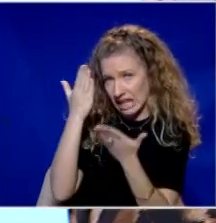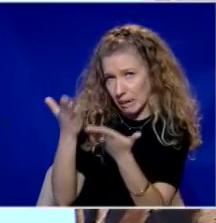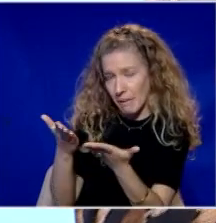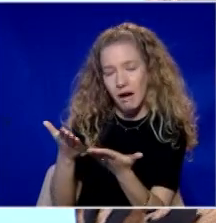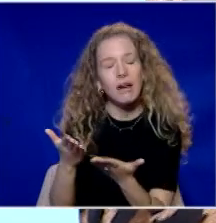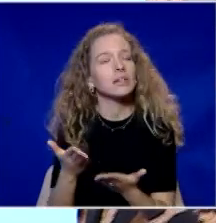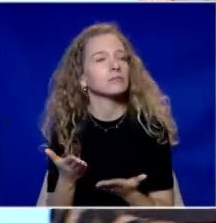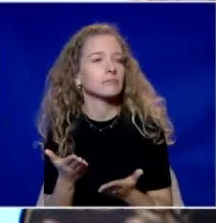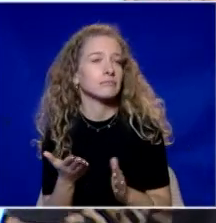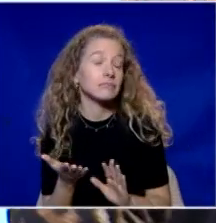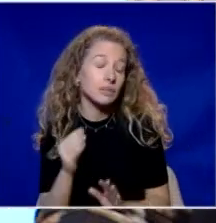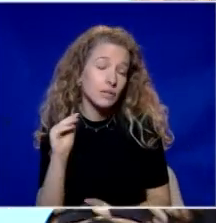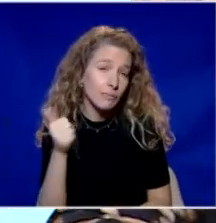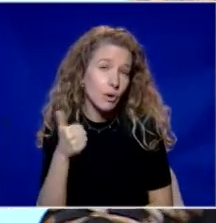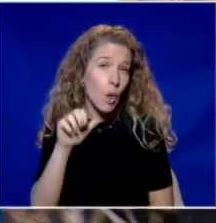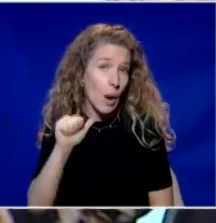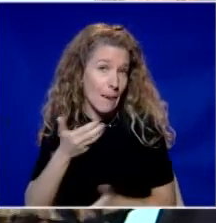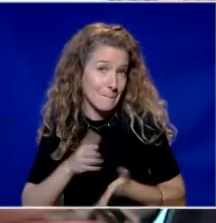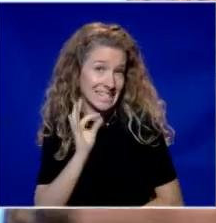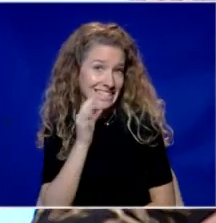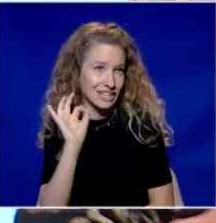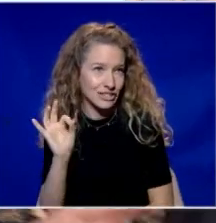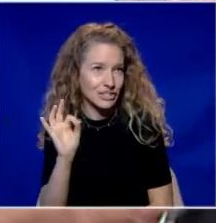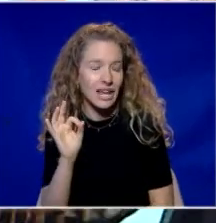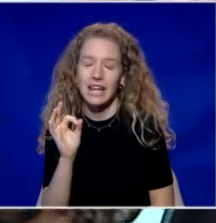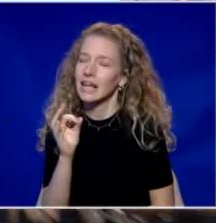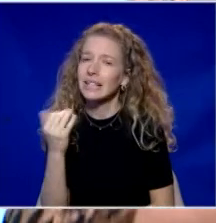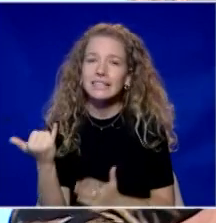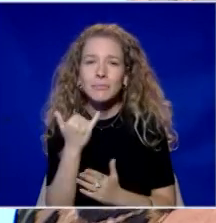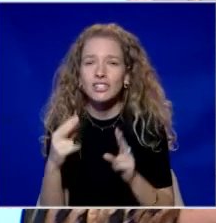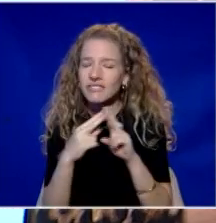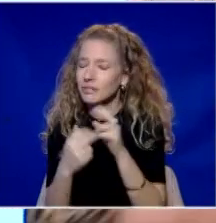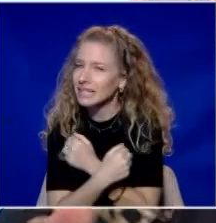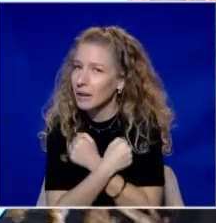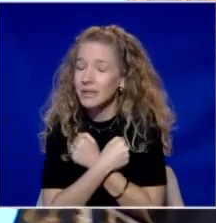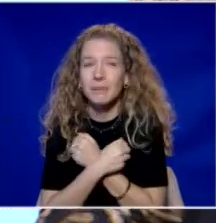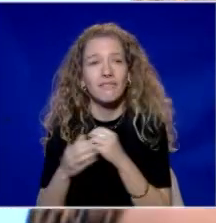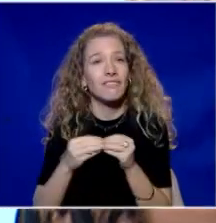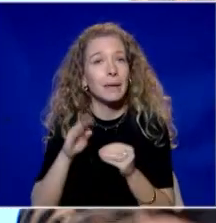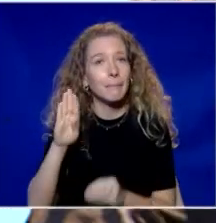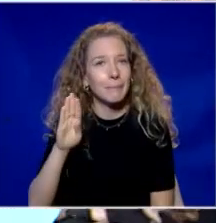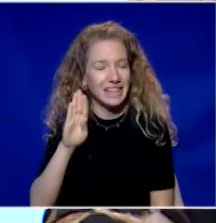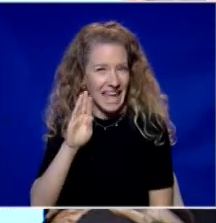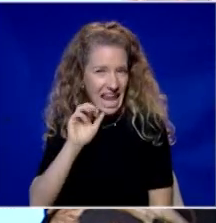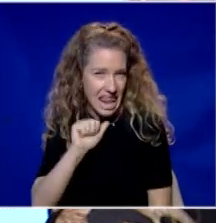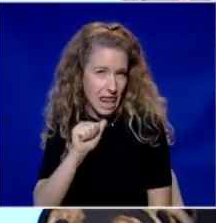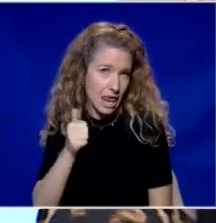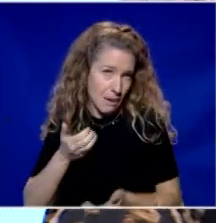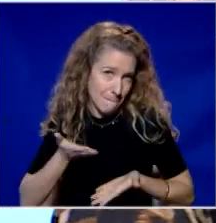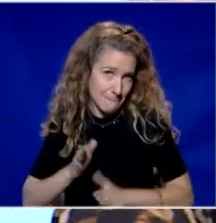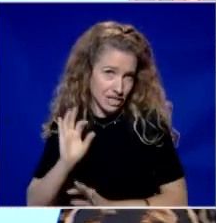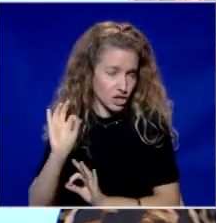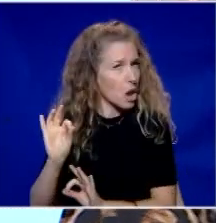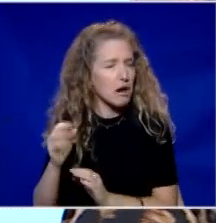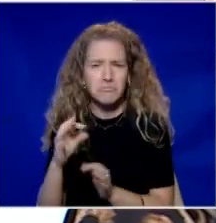קודם כל הורה לבן הצעיר שלו, כל מה שהוא רואה את אנחנו מתחבקים, ובת אל אני בקשר נהדר איתה, בת אל הבת. זה